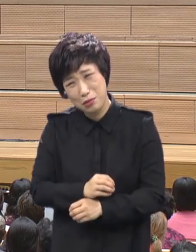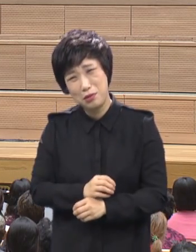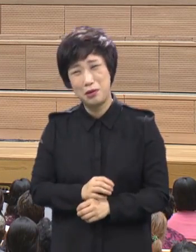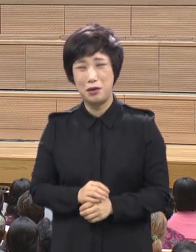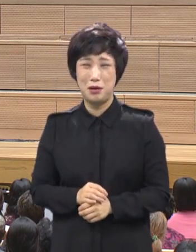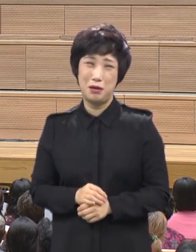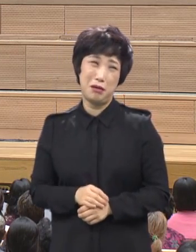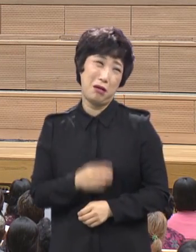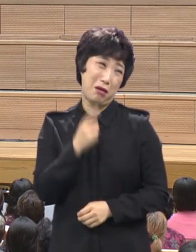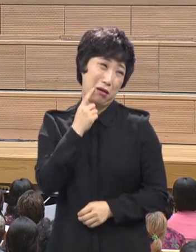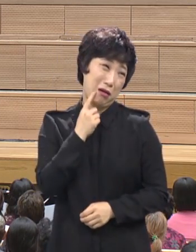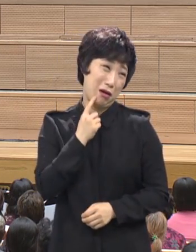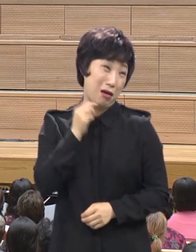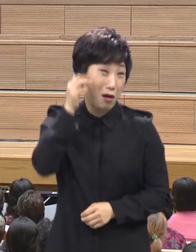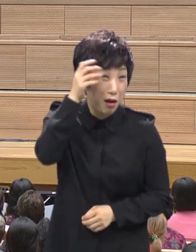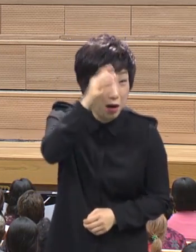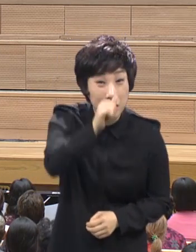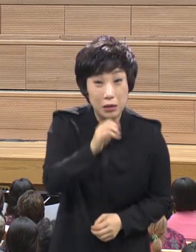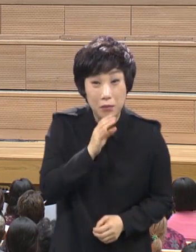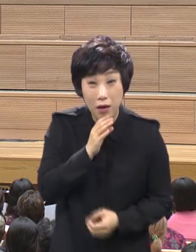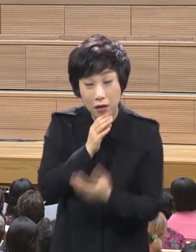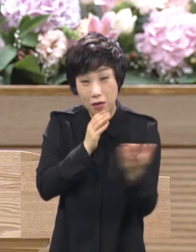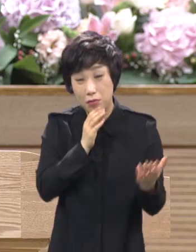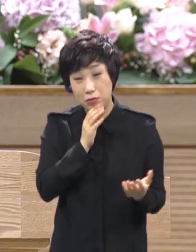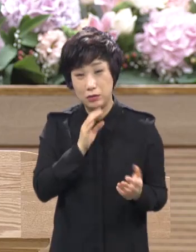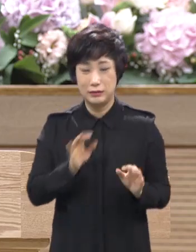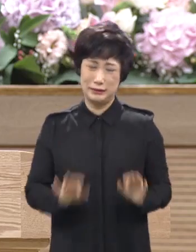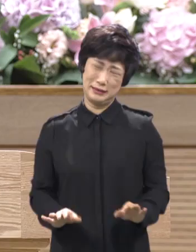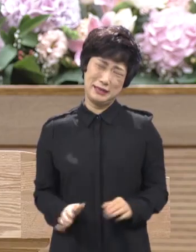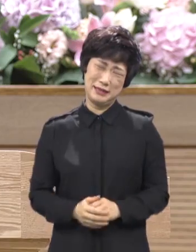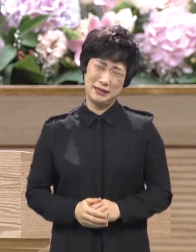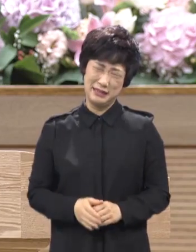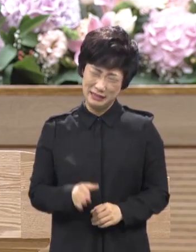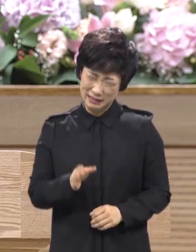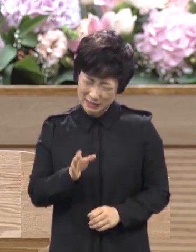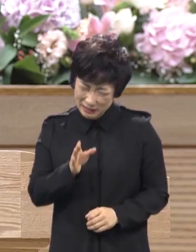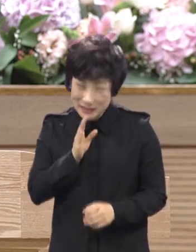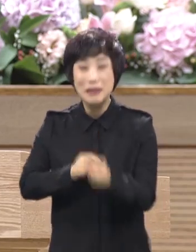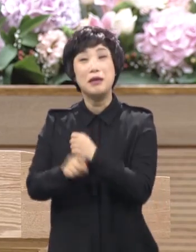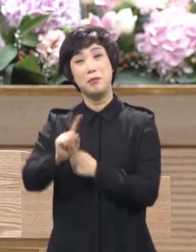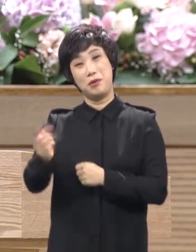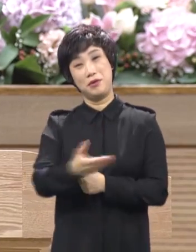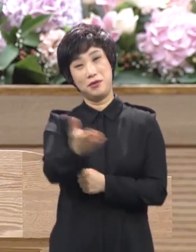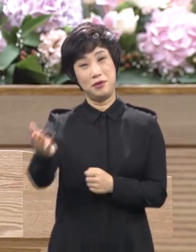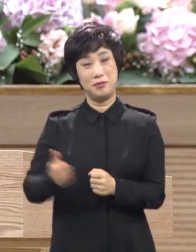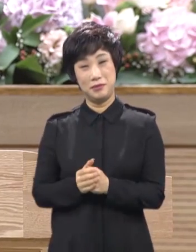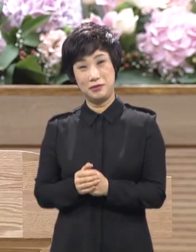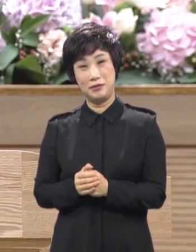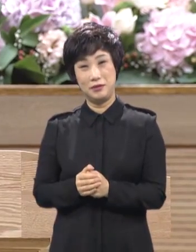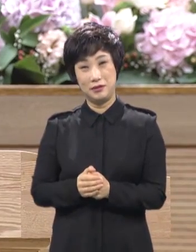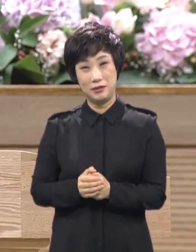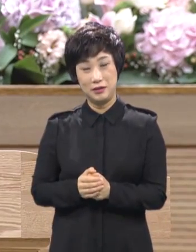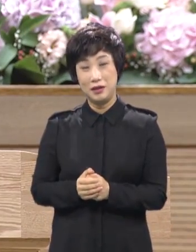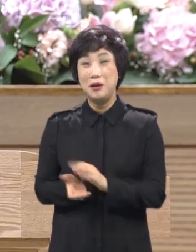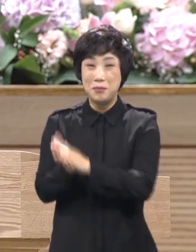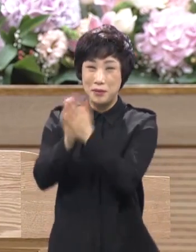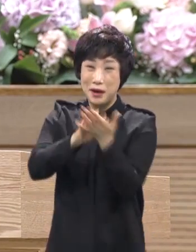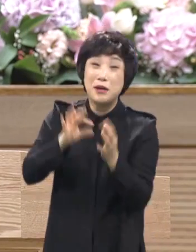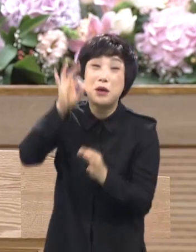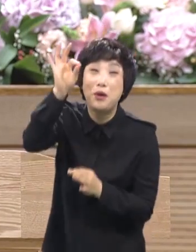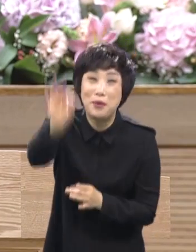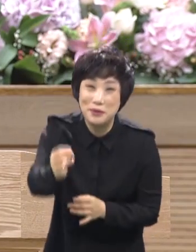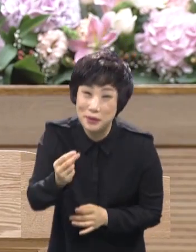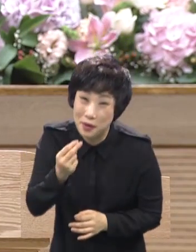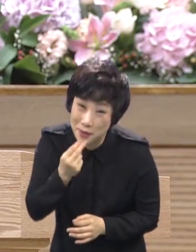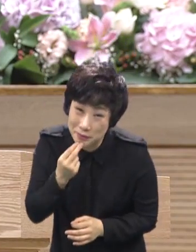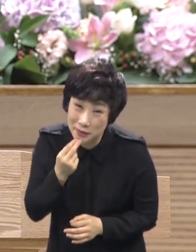오해하며 바라보고 오해하며 살려. 정말로 진리라는 것은 영원히 변하지